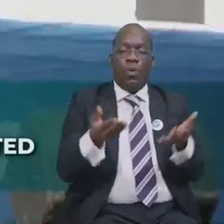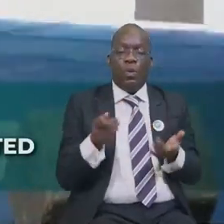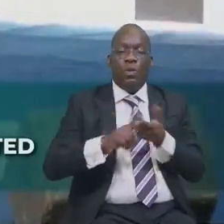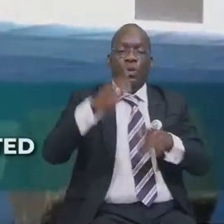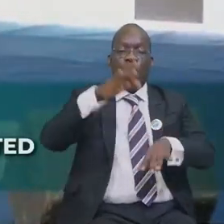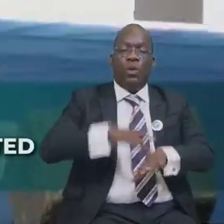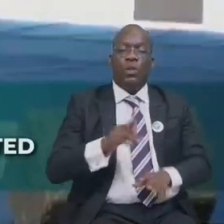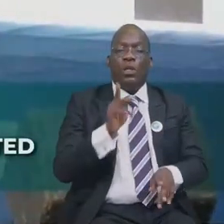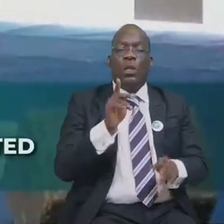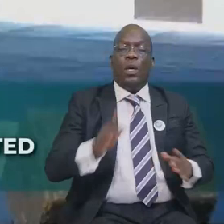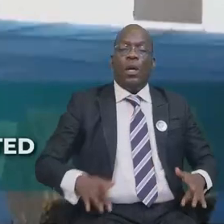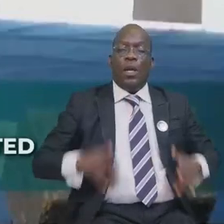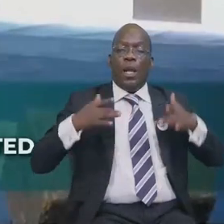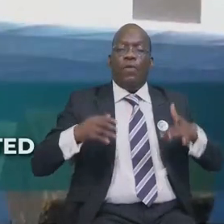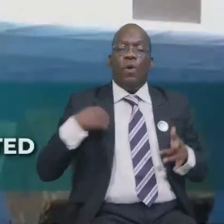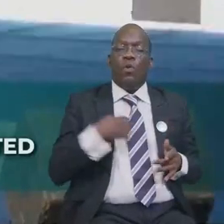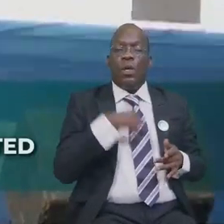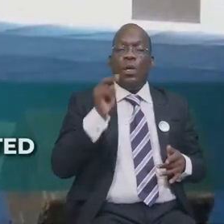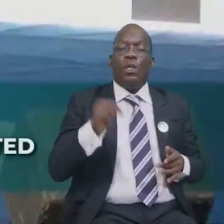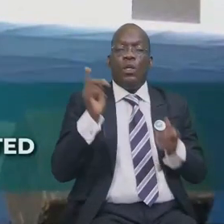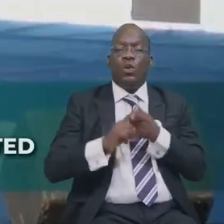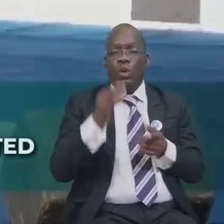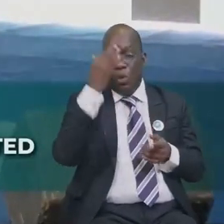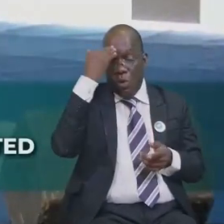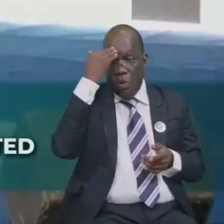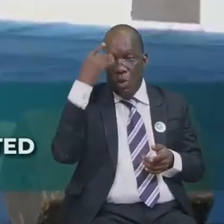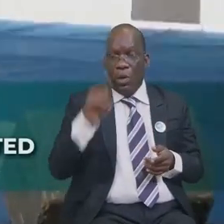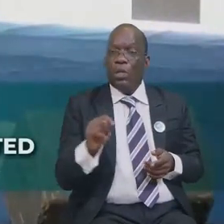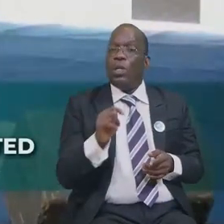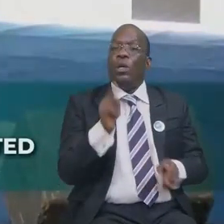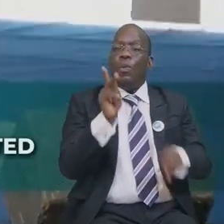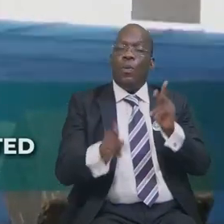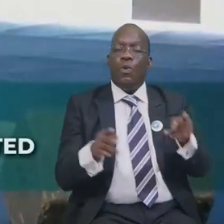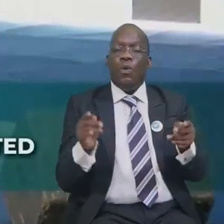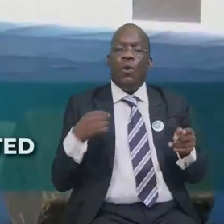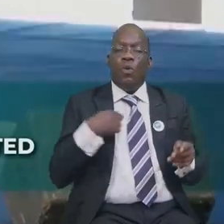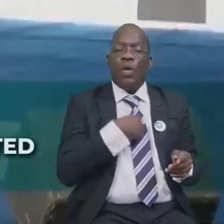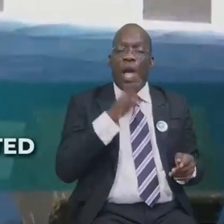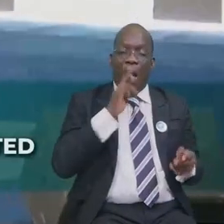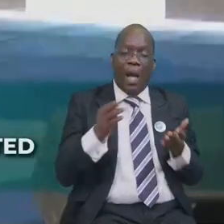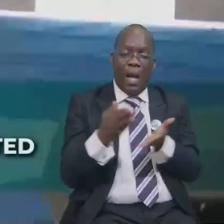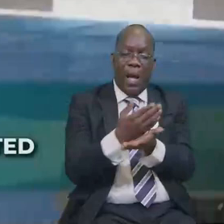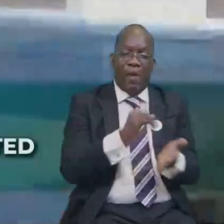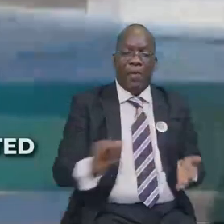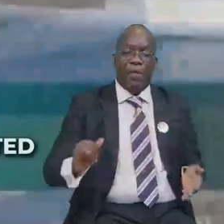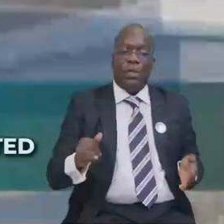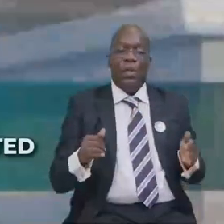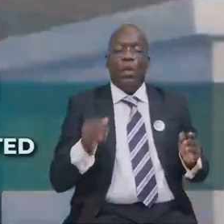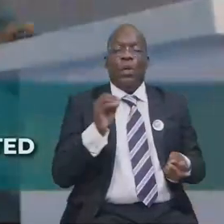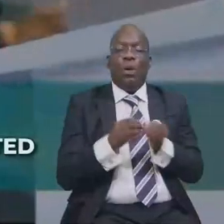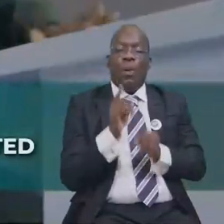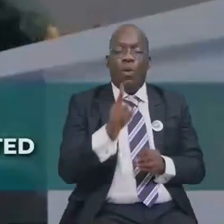gens, transformer des vies. Nous devons connaître les gens que nous devons moissonner. Premièrement, décrire